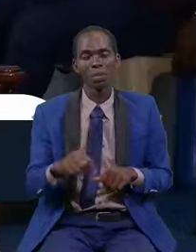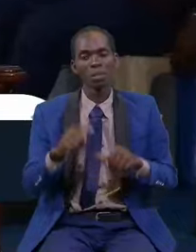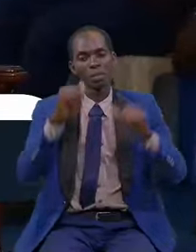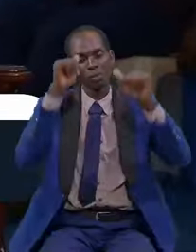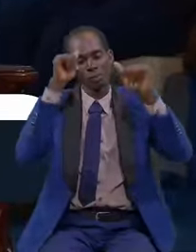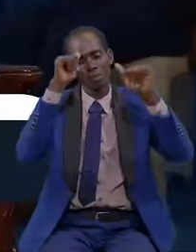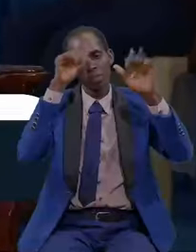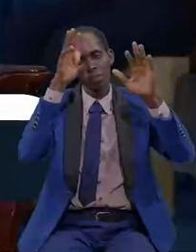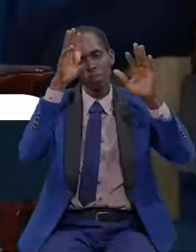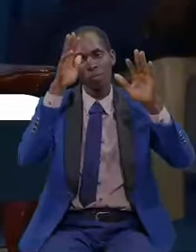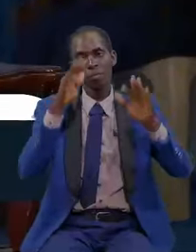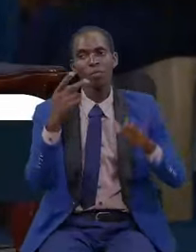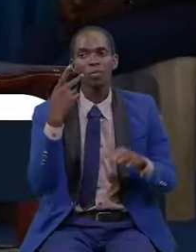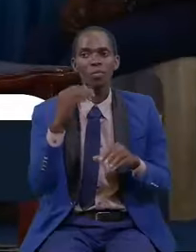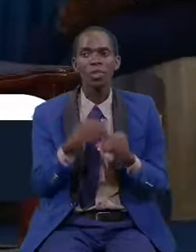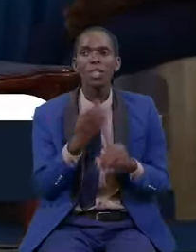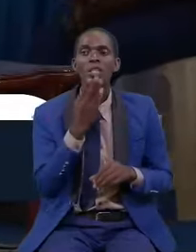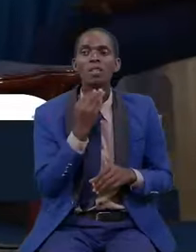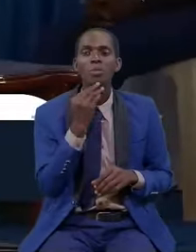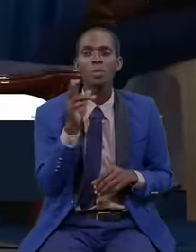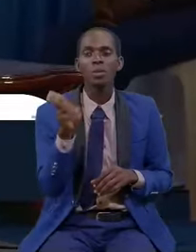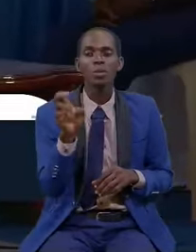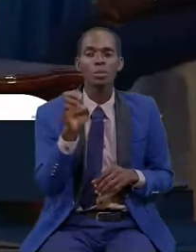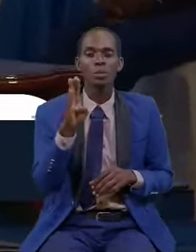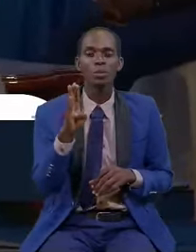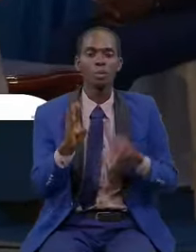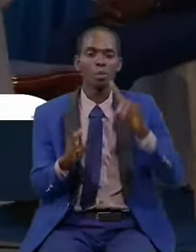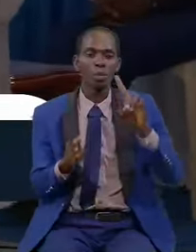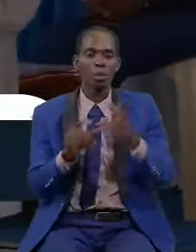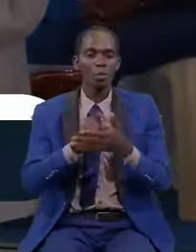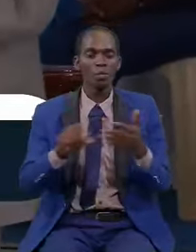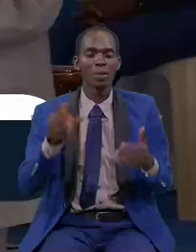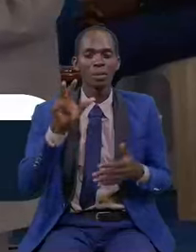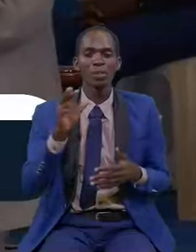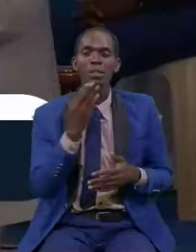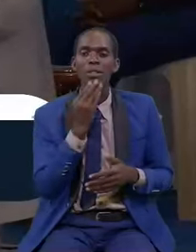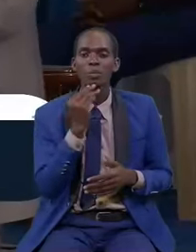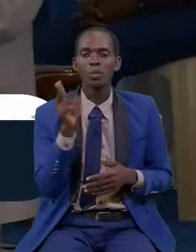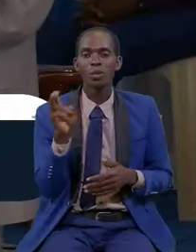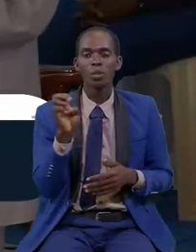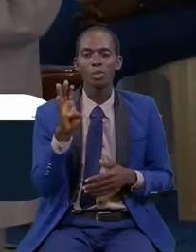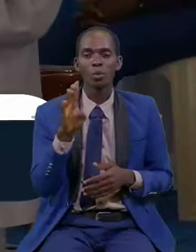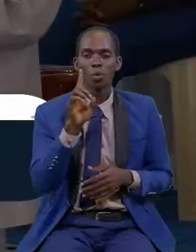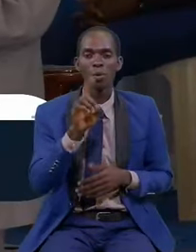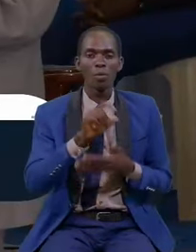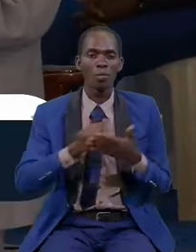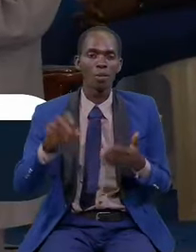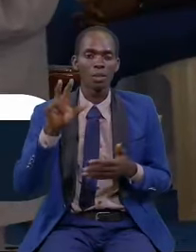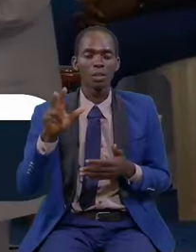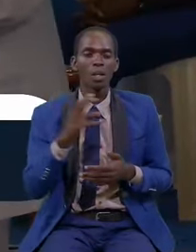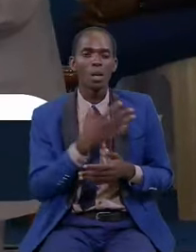L'empreinte qui représente le Père. Hébreux, chapitre 1,